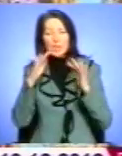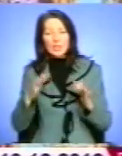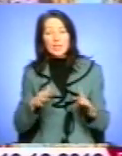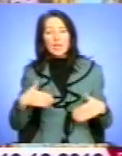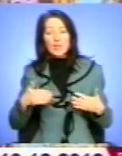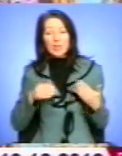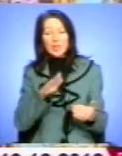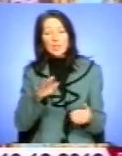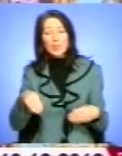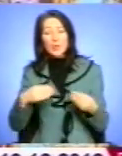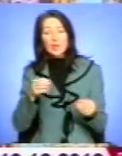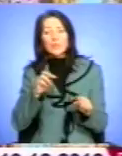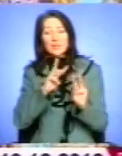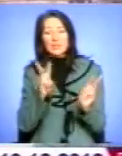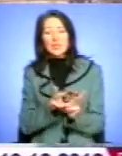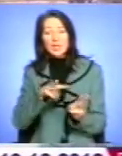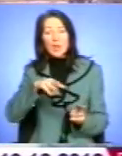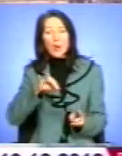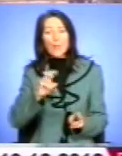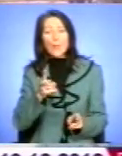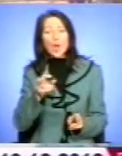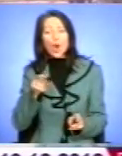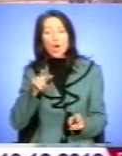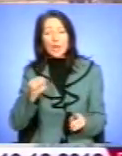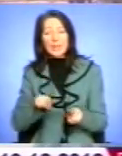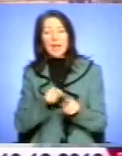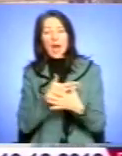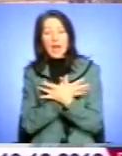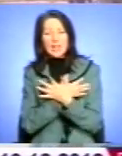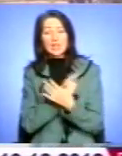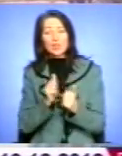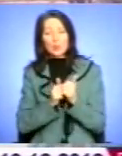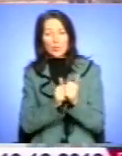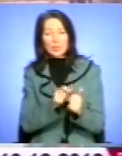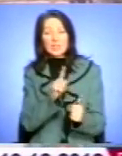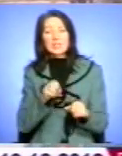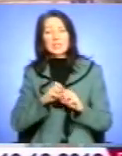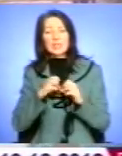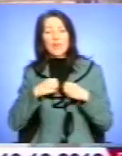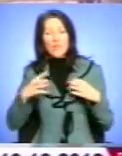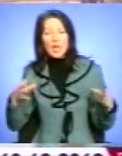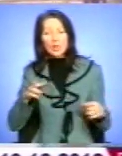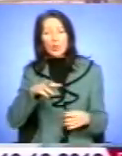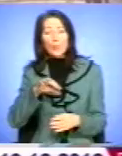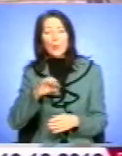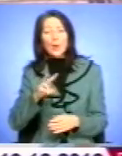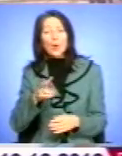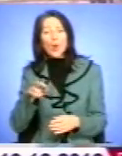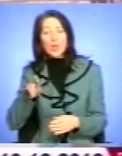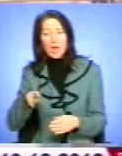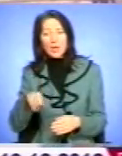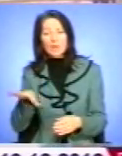та ангели, які його супроводжують. Святом Миколая всім добра,